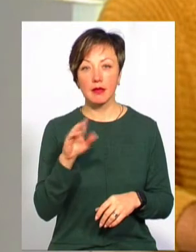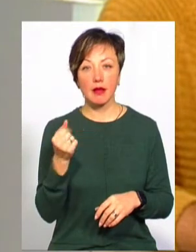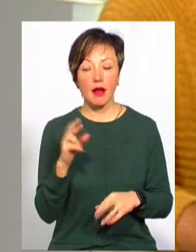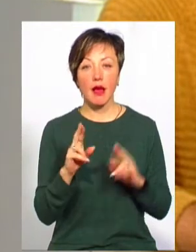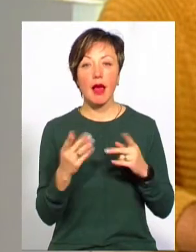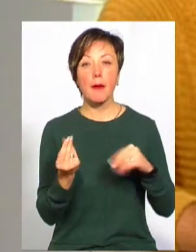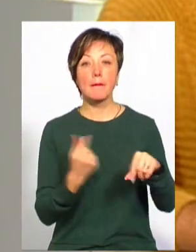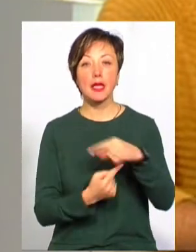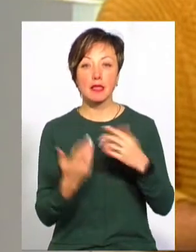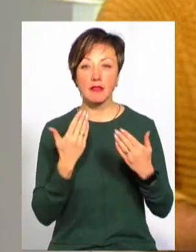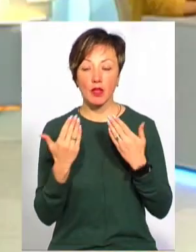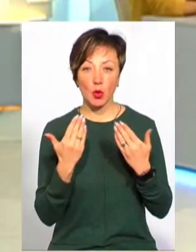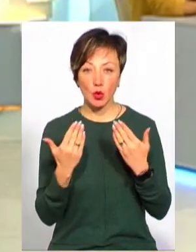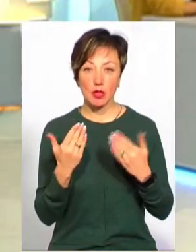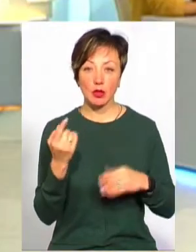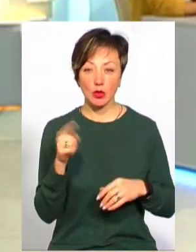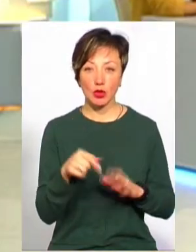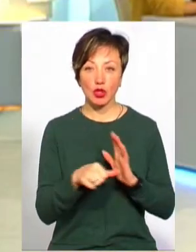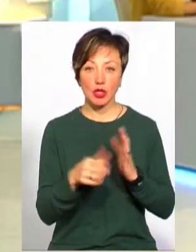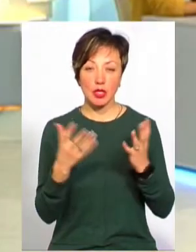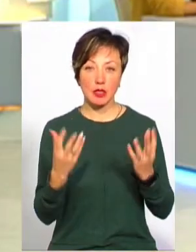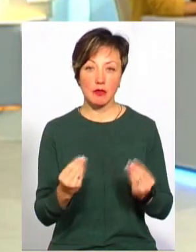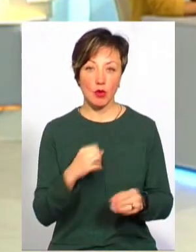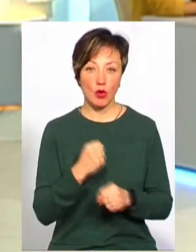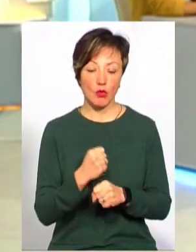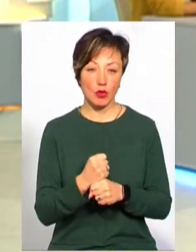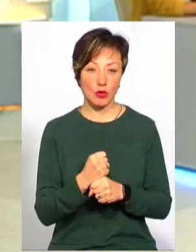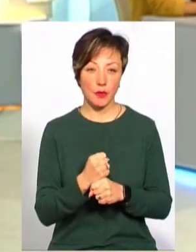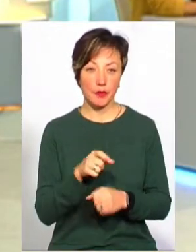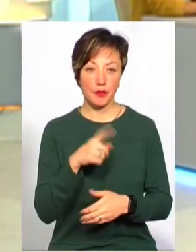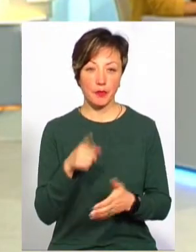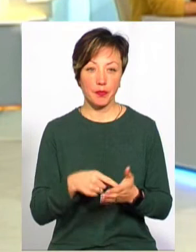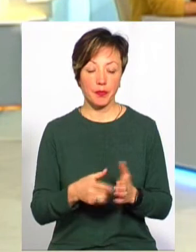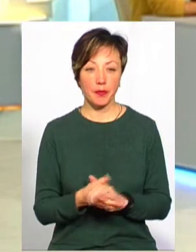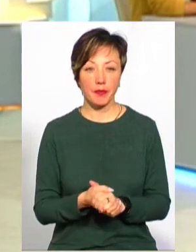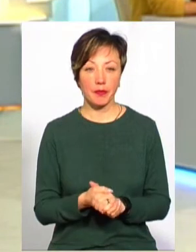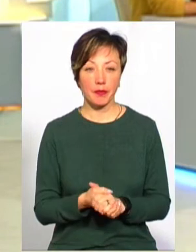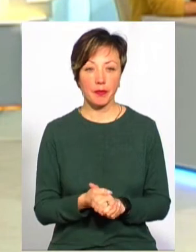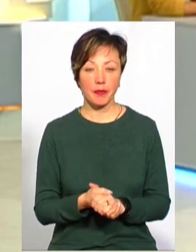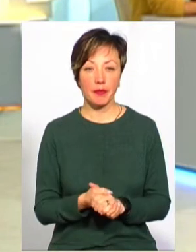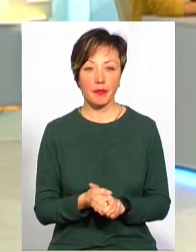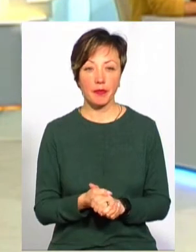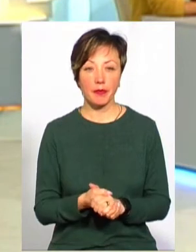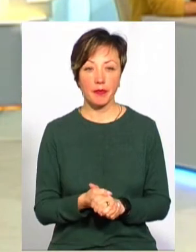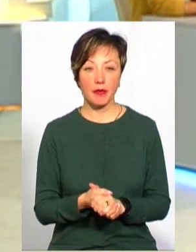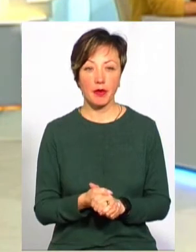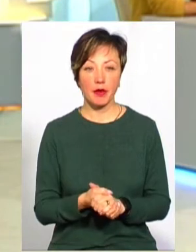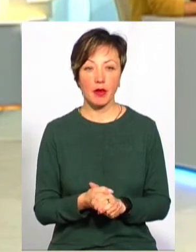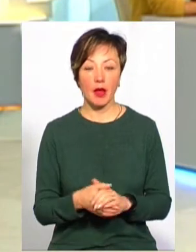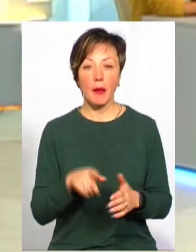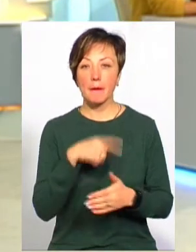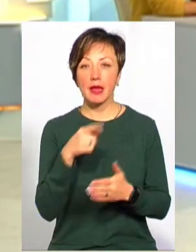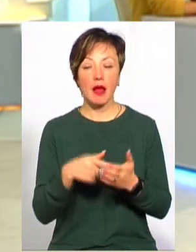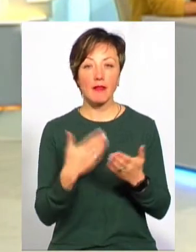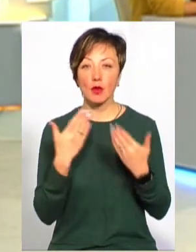бізнес відноситься до того, щоб 6 днів було робочими? Ну, дивіться, питання ж не у